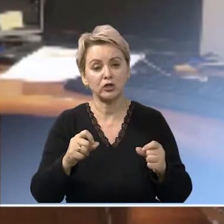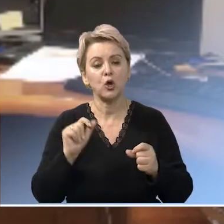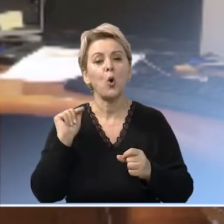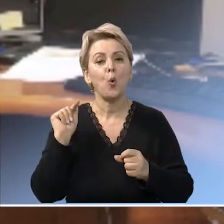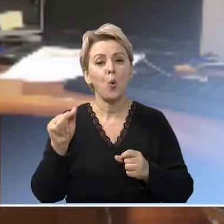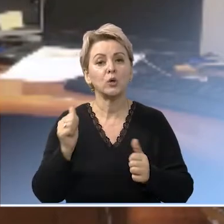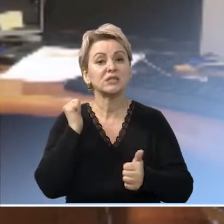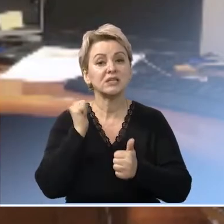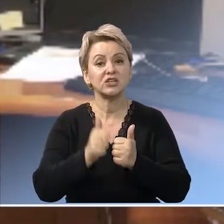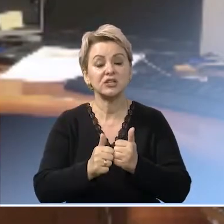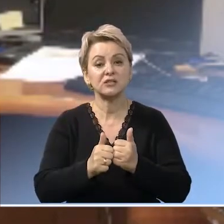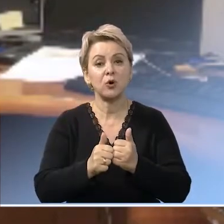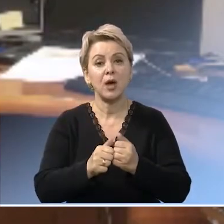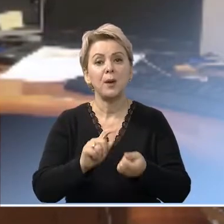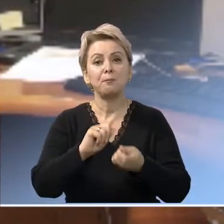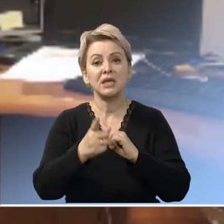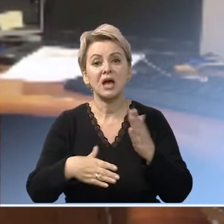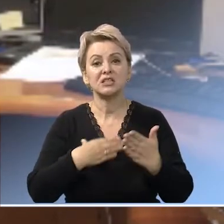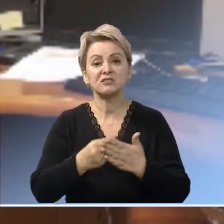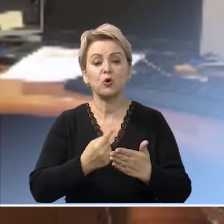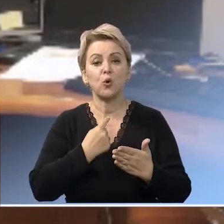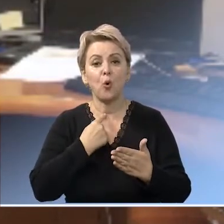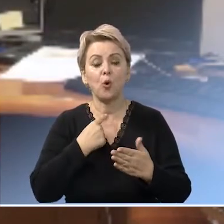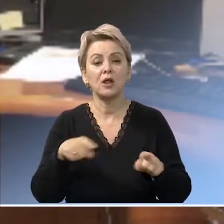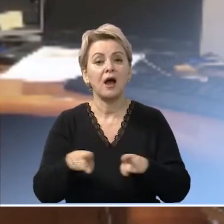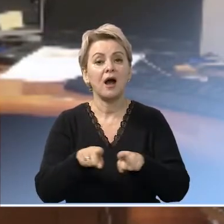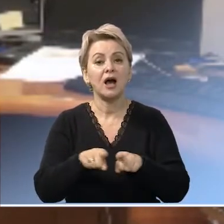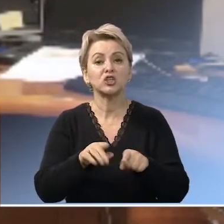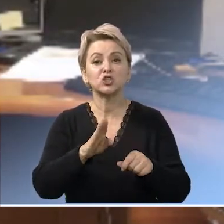Причем он зачастую подменял свой голос,